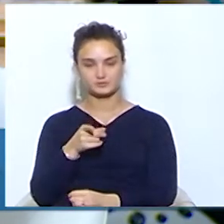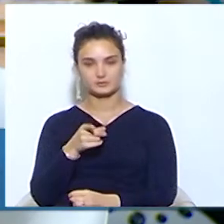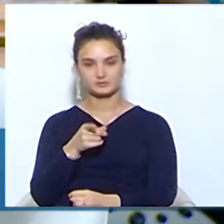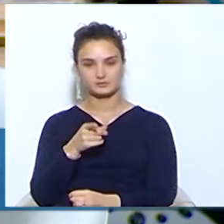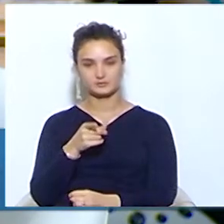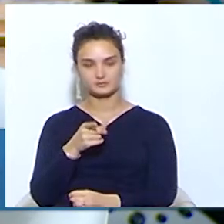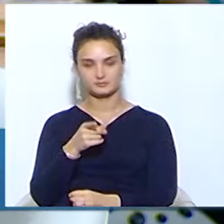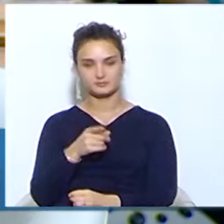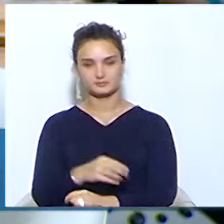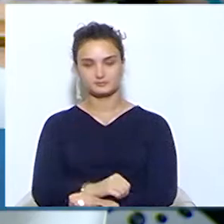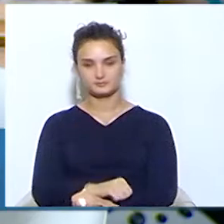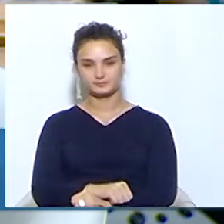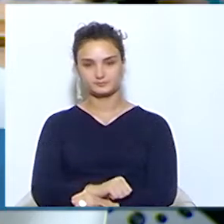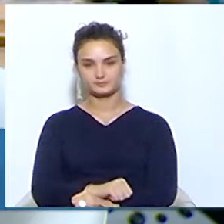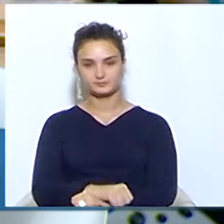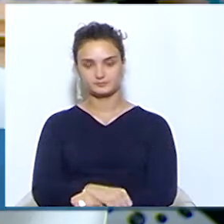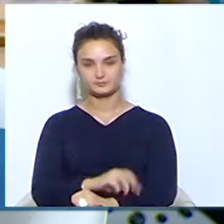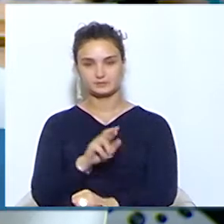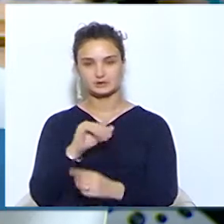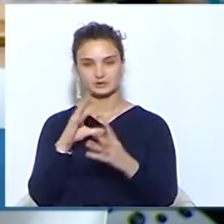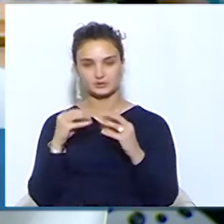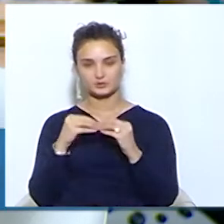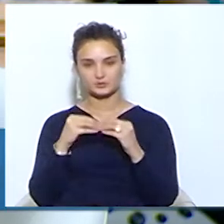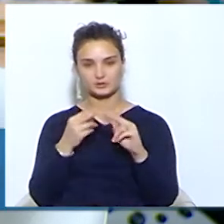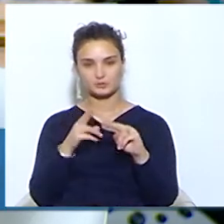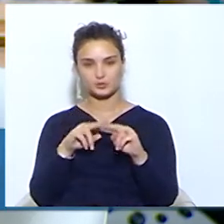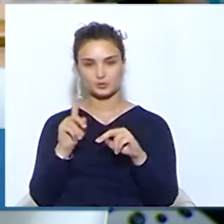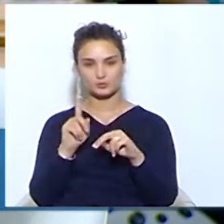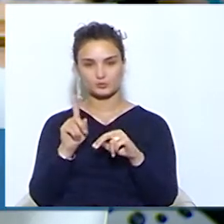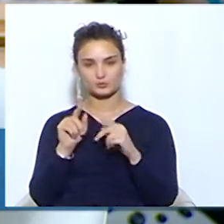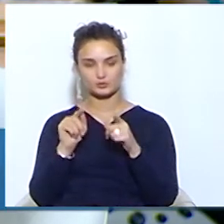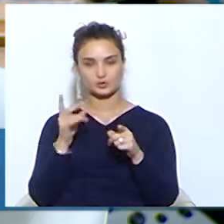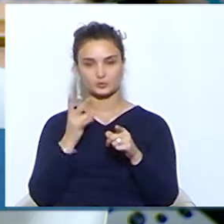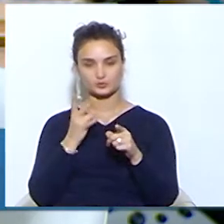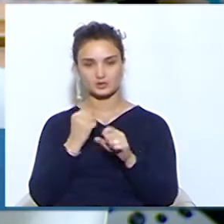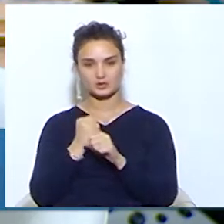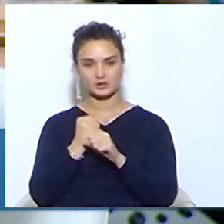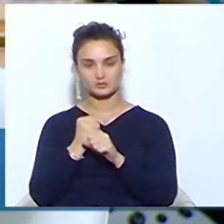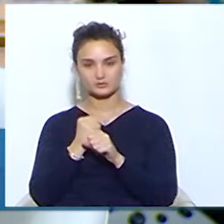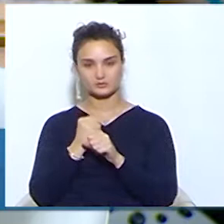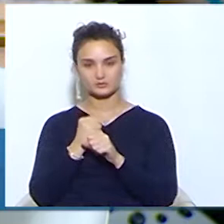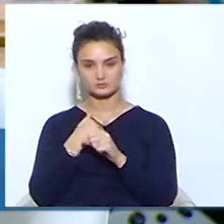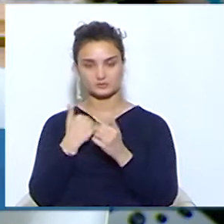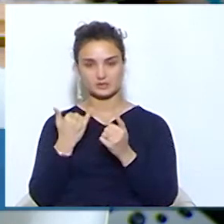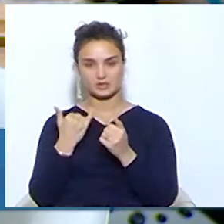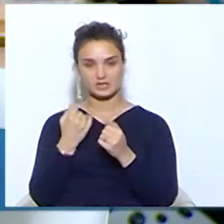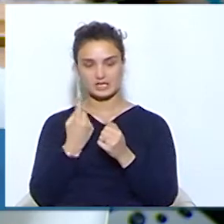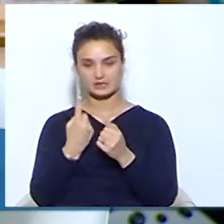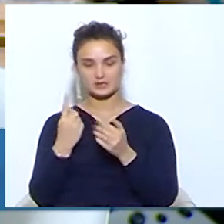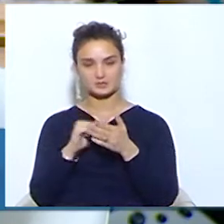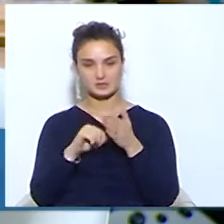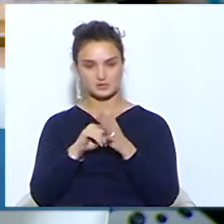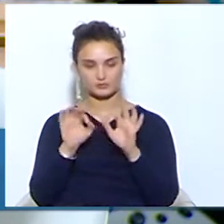ხო, ეგოტიზმი. და საერთოდ, იმიტომ რომ შენ უნდა განახორციელო, ჩვენ ხავ შიფრავთ ერთ-ერთ ვარიანტს,